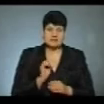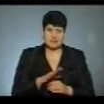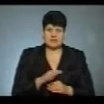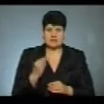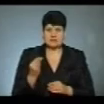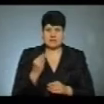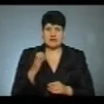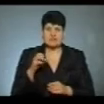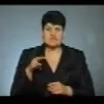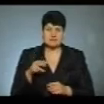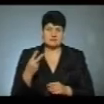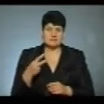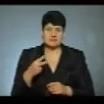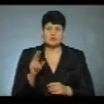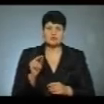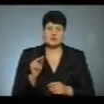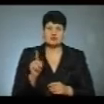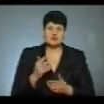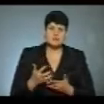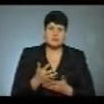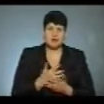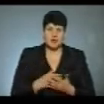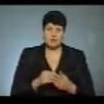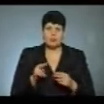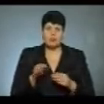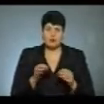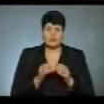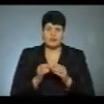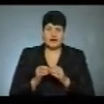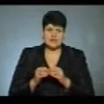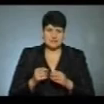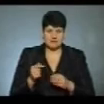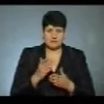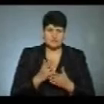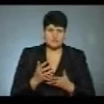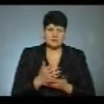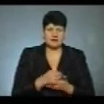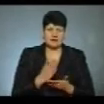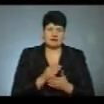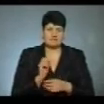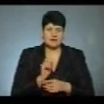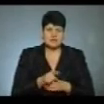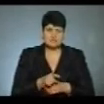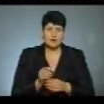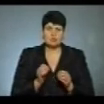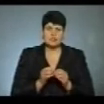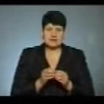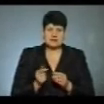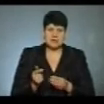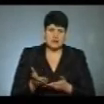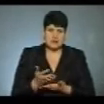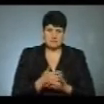цікаву смс-ку 20-го числа, що збирають по 10 гривень, мають би зібрати, є вказівка, по 10 гривень